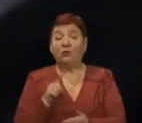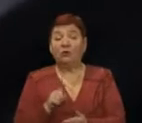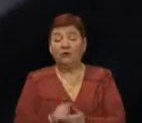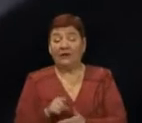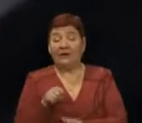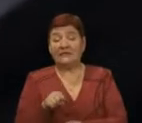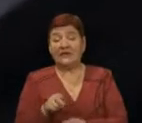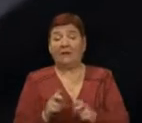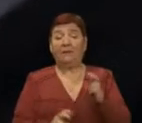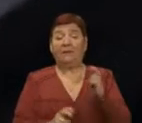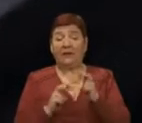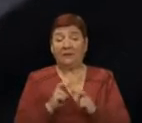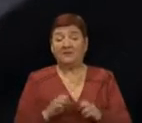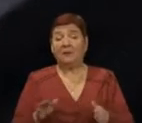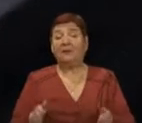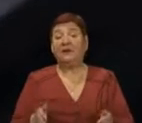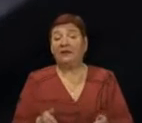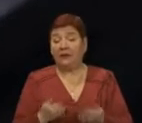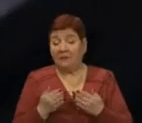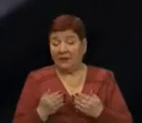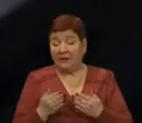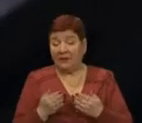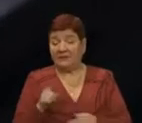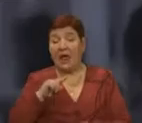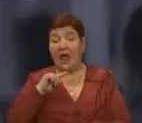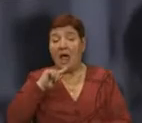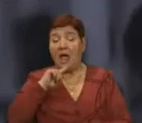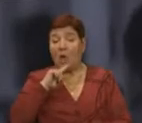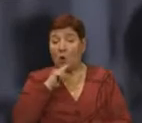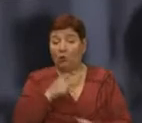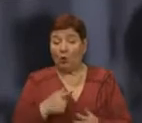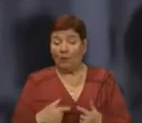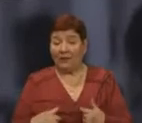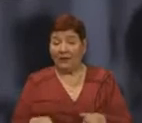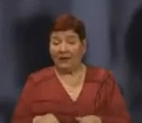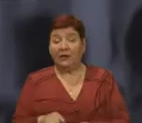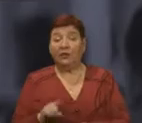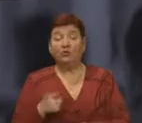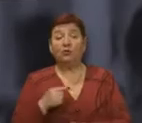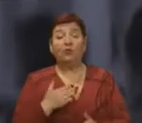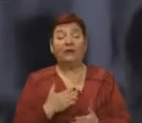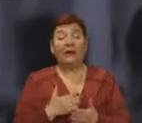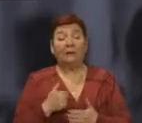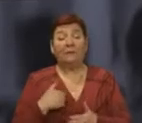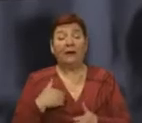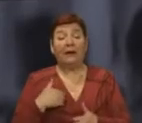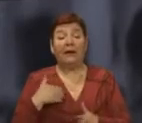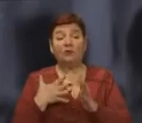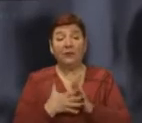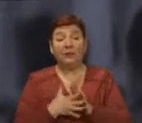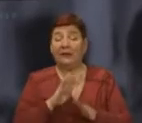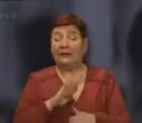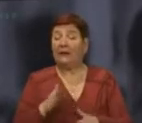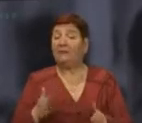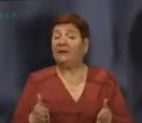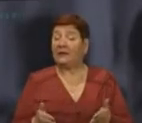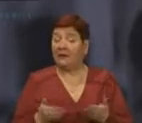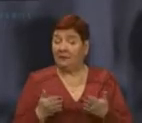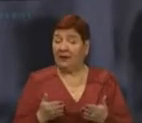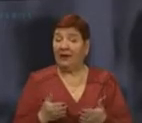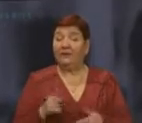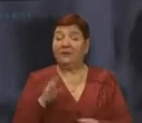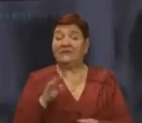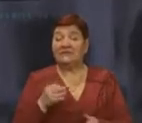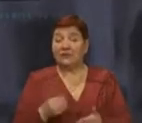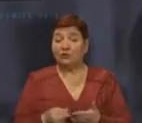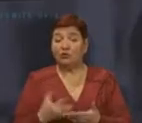оподаткування цих підприємств підтримати комунальний сектор економіки, в них є. Чому? Тому що вони розуміють, що не підтримка його –